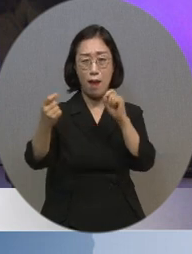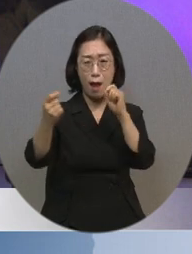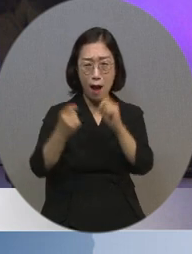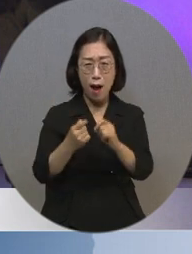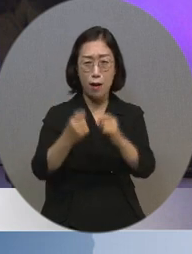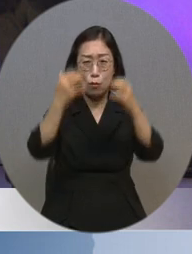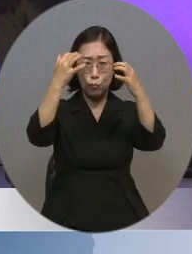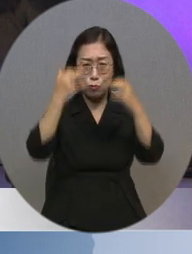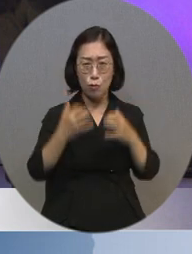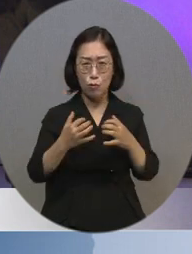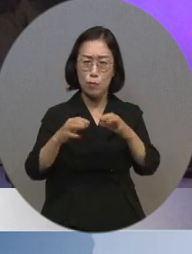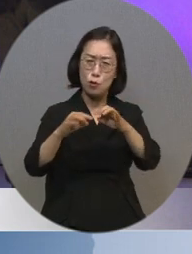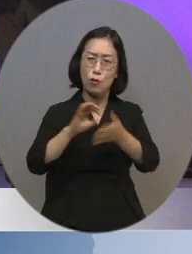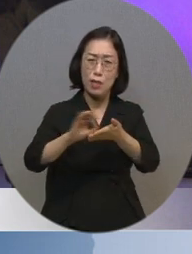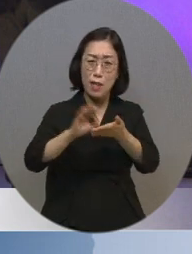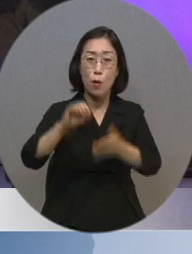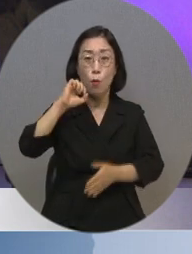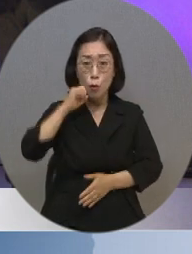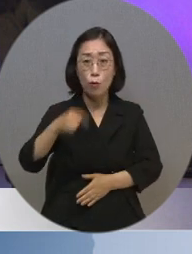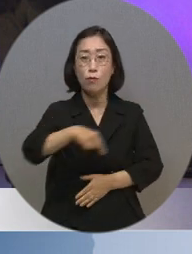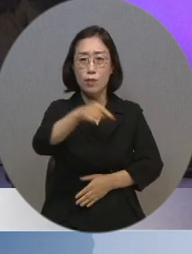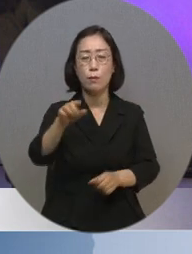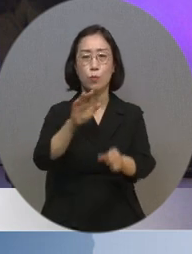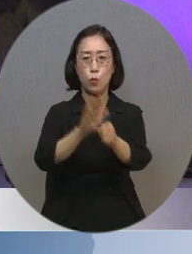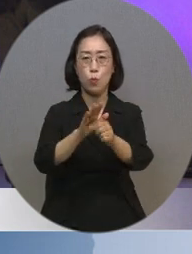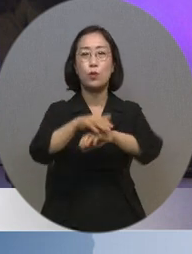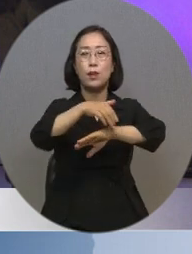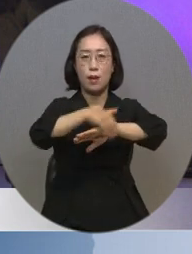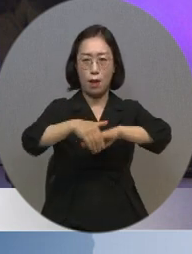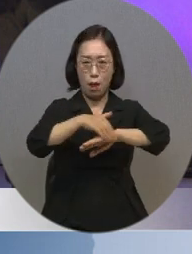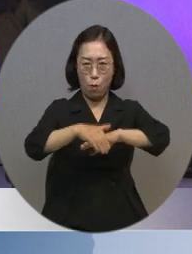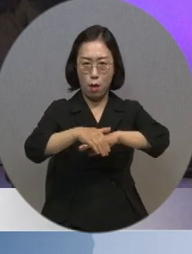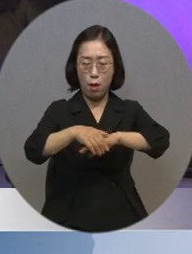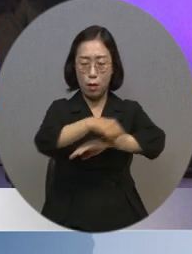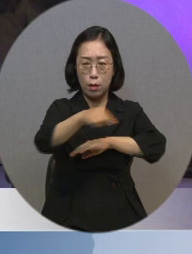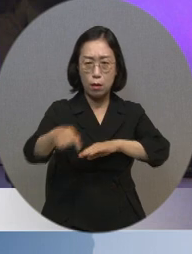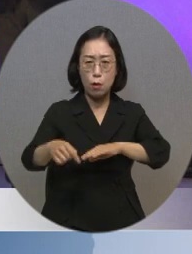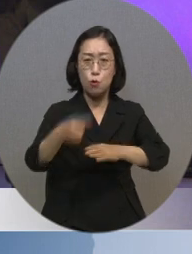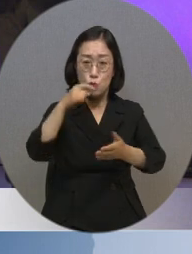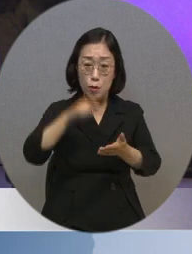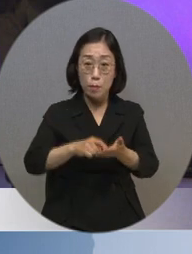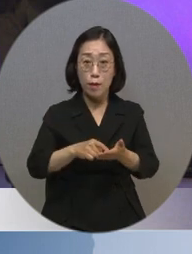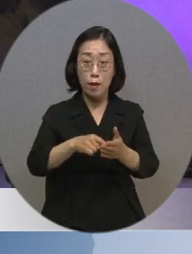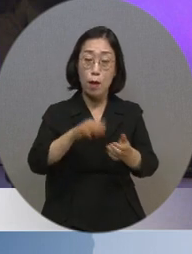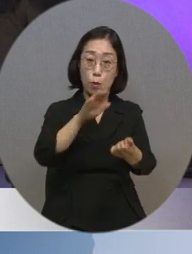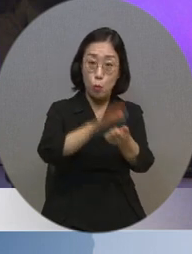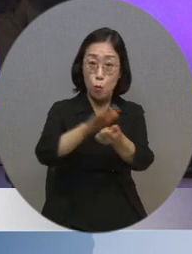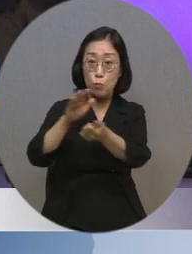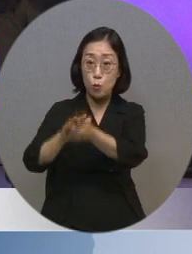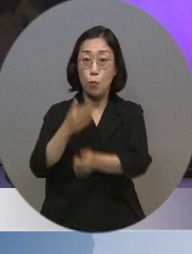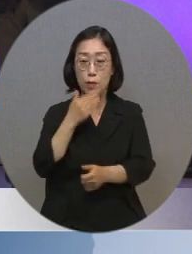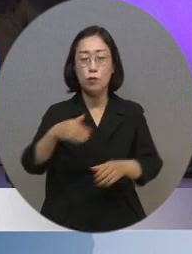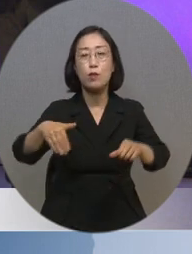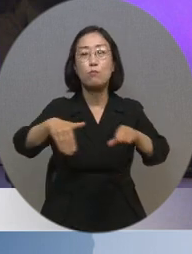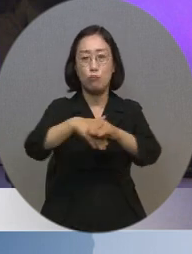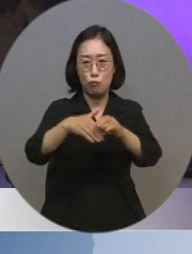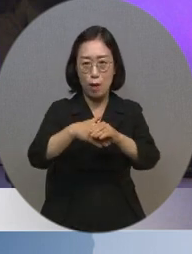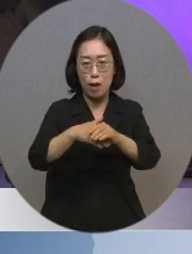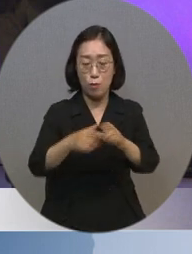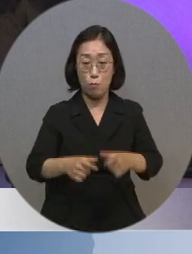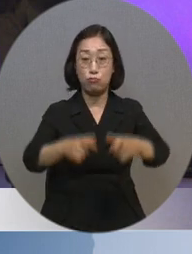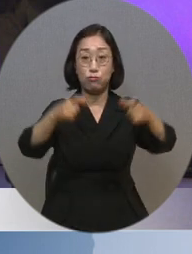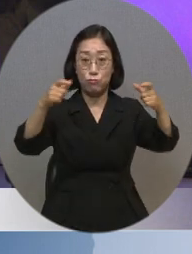에너지 취약계층을 집중 지원할 계획입니다. 일상 속에서 쉽게 나눔에 참여할 수 있는 기부 문화의 의미를 전하는